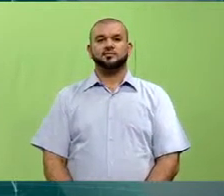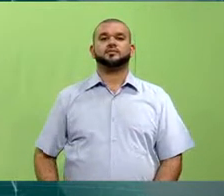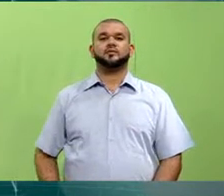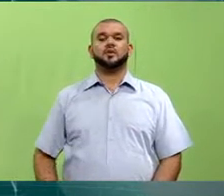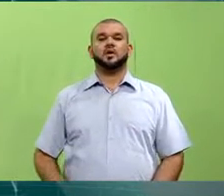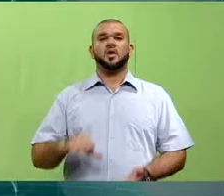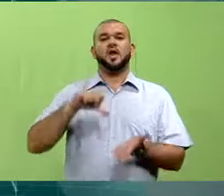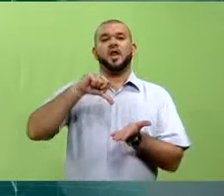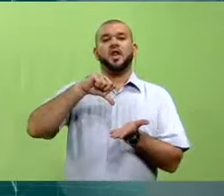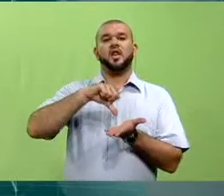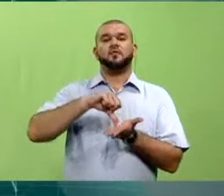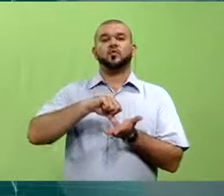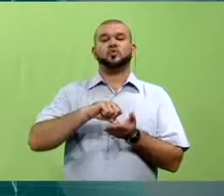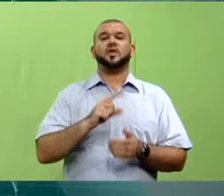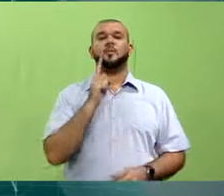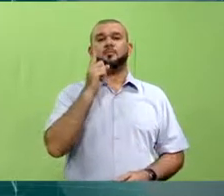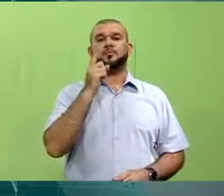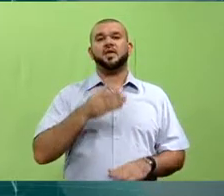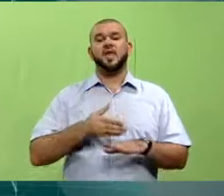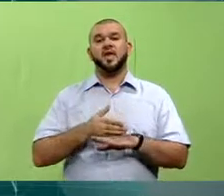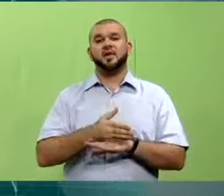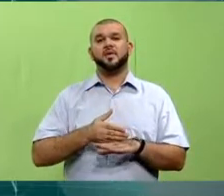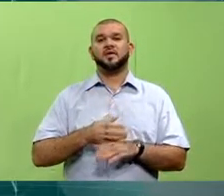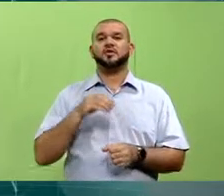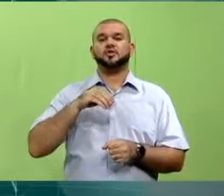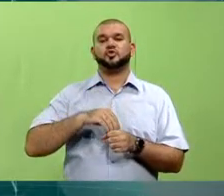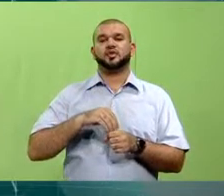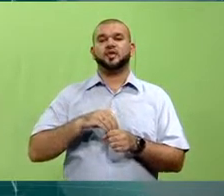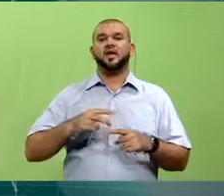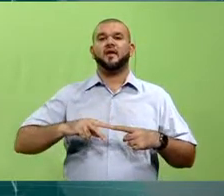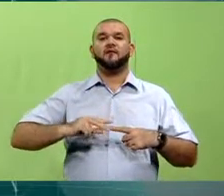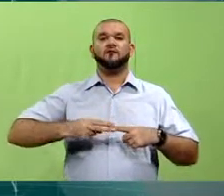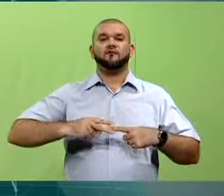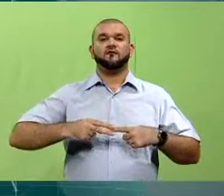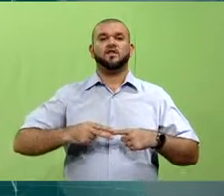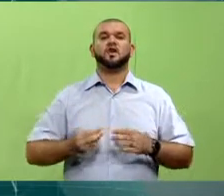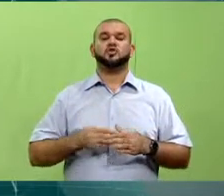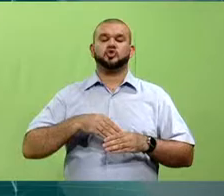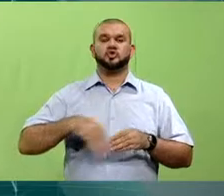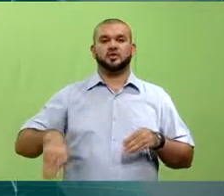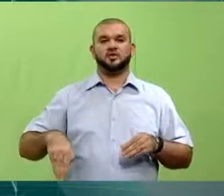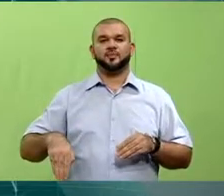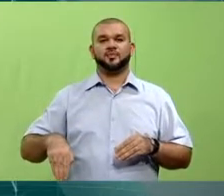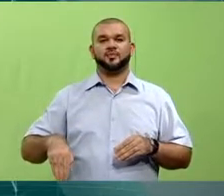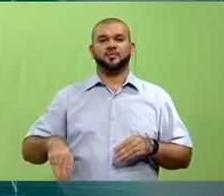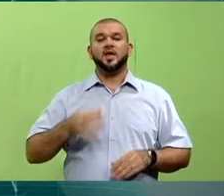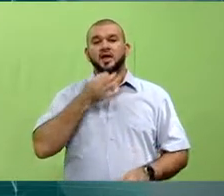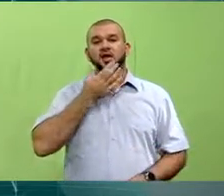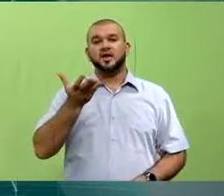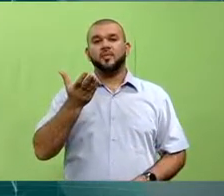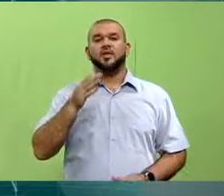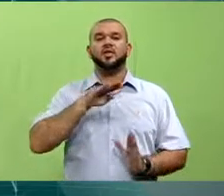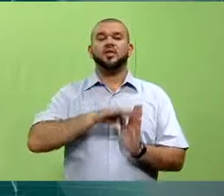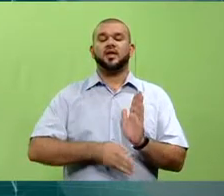Lefkoşa'da bir ekmeğin içinden vida çıktı. İhbarı değerlendiren Lefkoşa